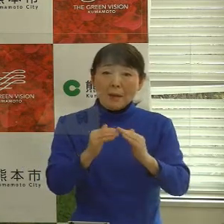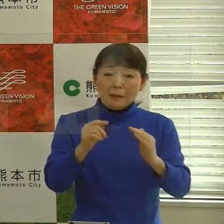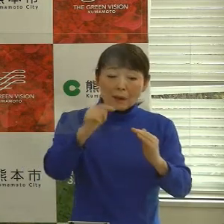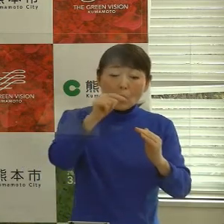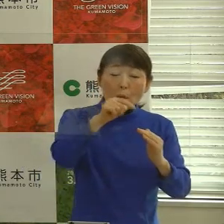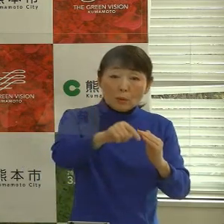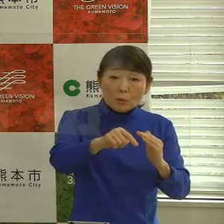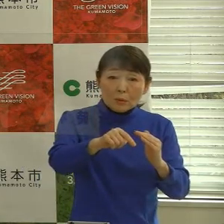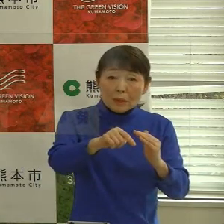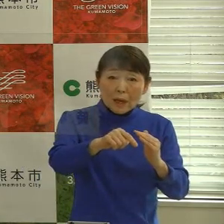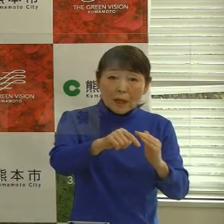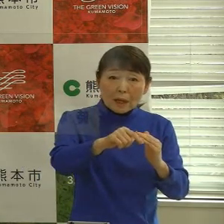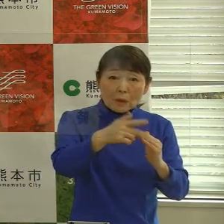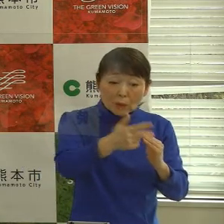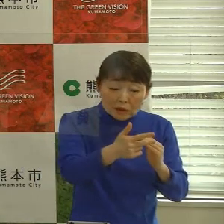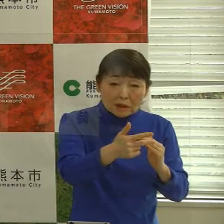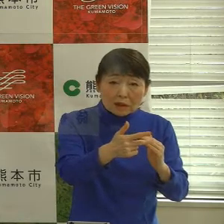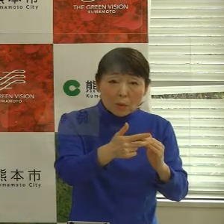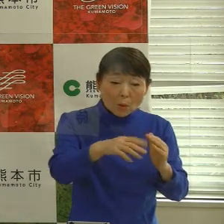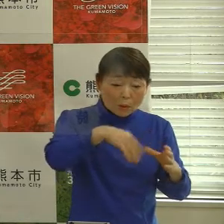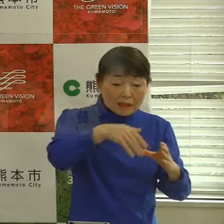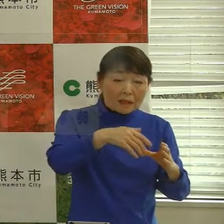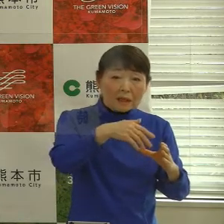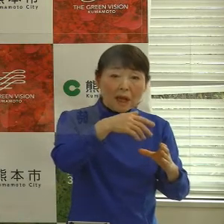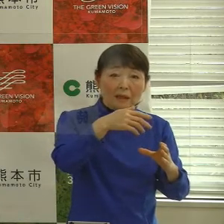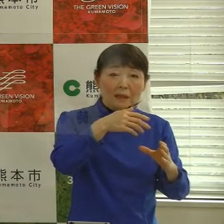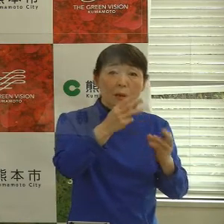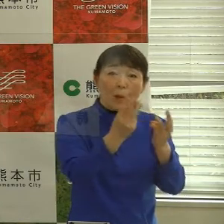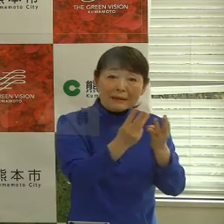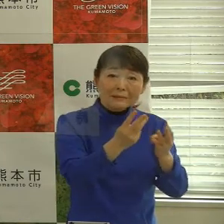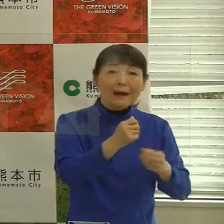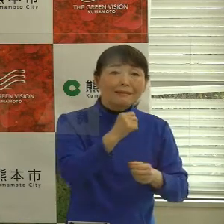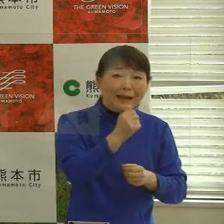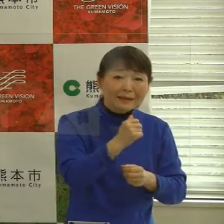した洗濯市の洗濯機だけでは足りなかったのかなとか、